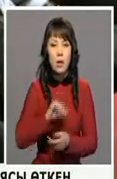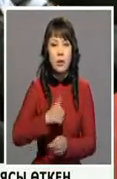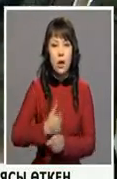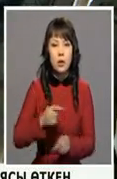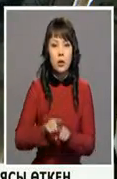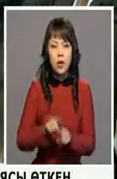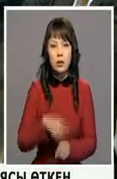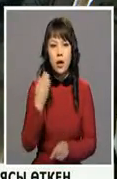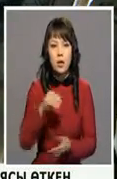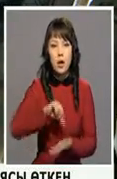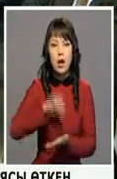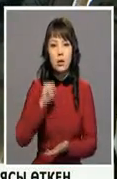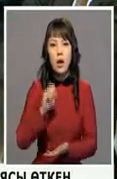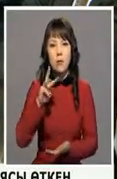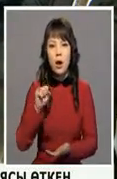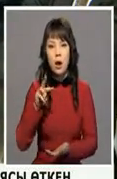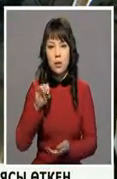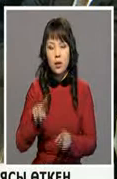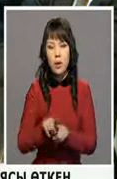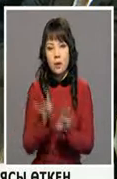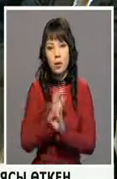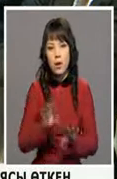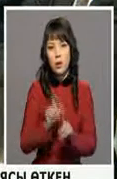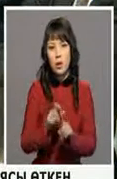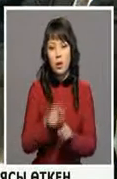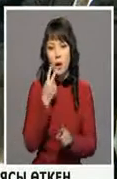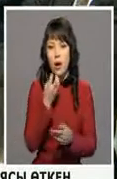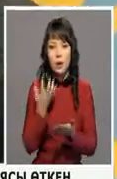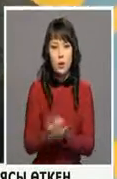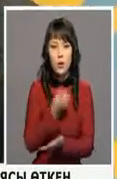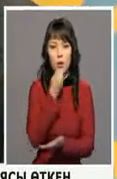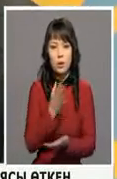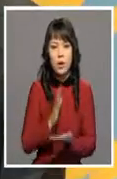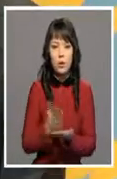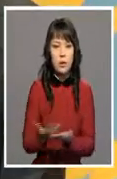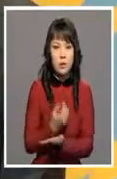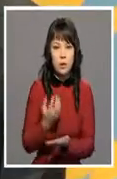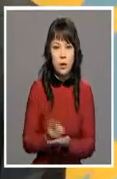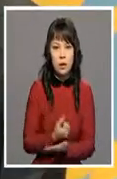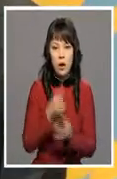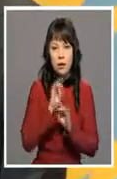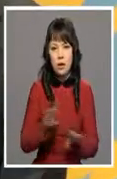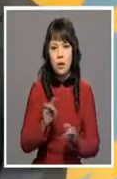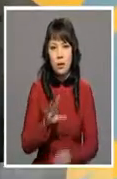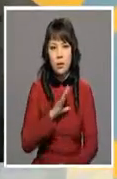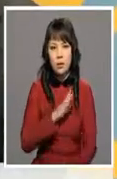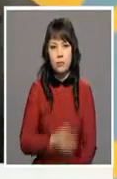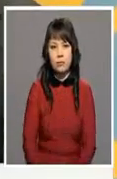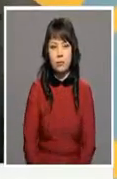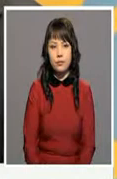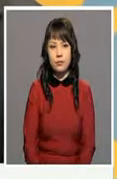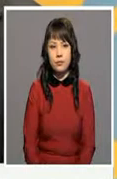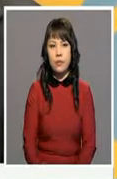еңбек салаға бөлінген көп көңілдің арқасы екенін айтады. Жетіген қорғас жолының құрылысына үлкен назар аударды. Өткен жылы құрылыстың